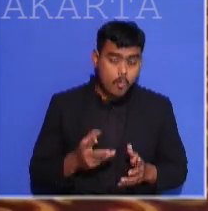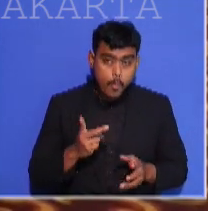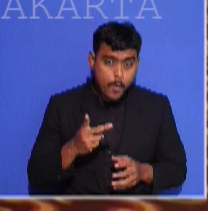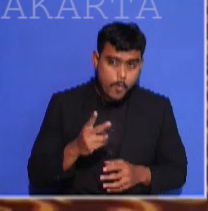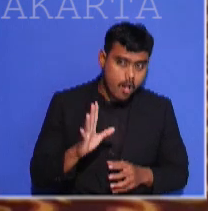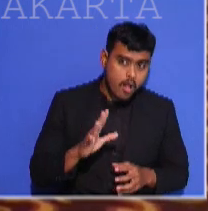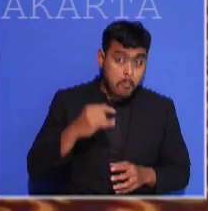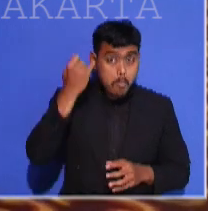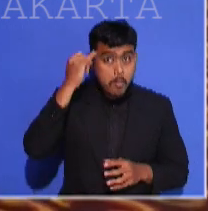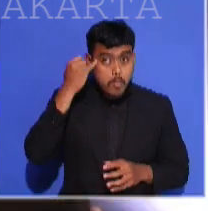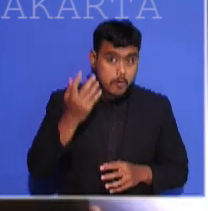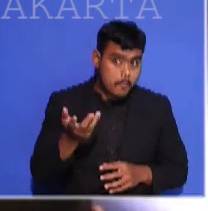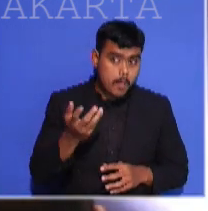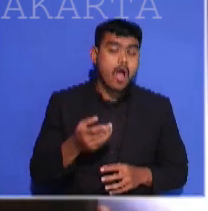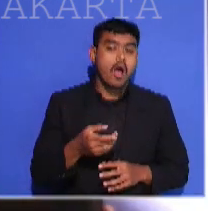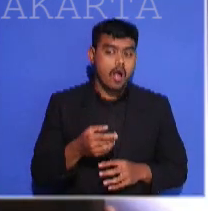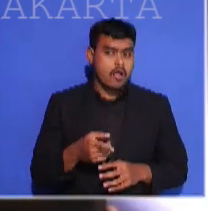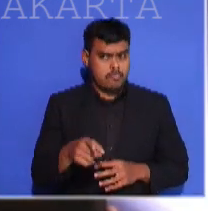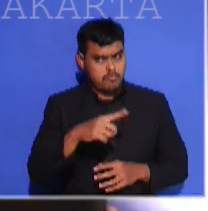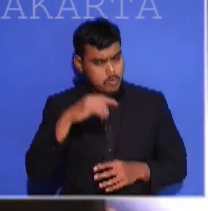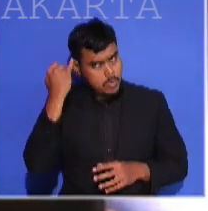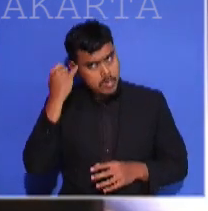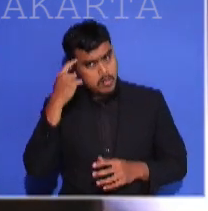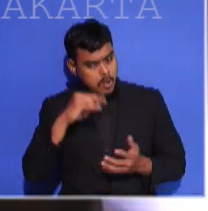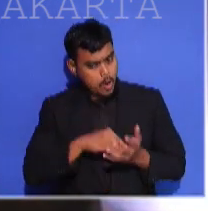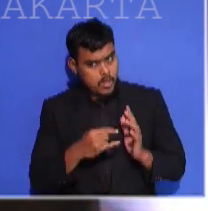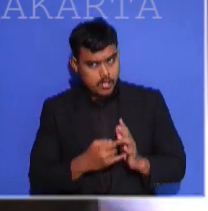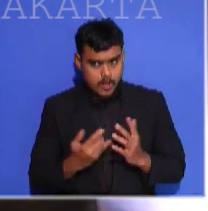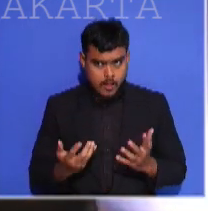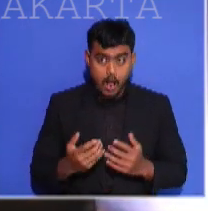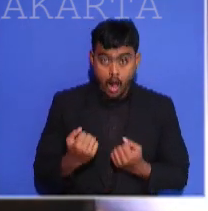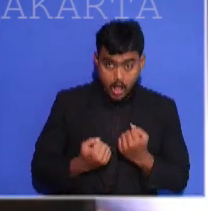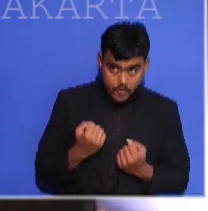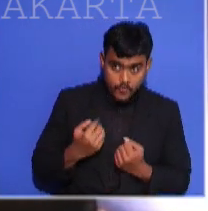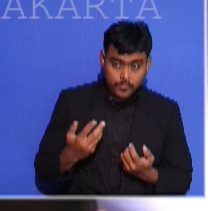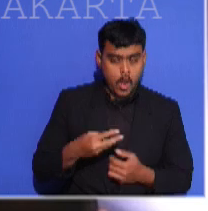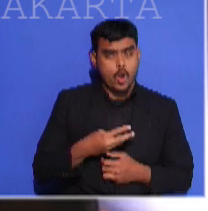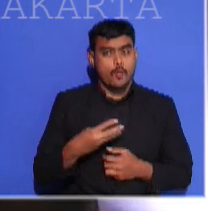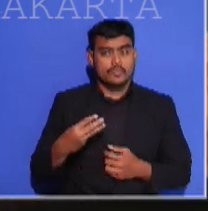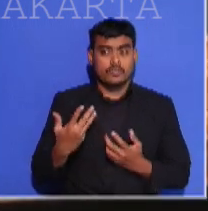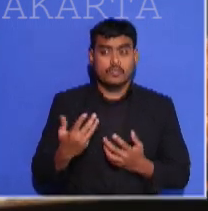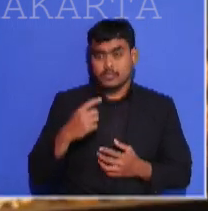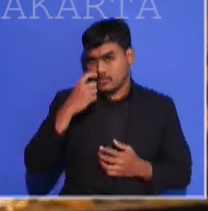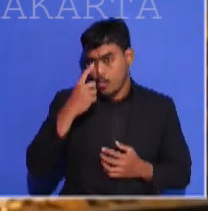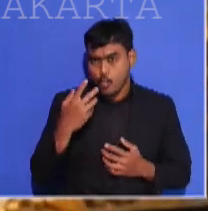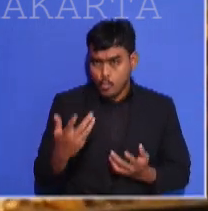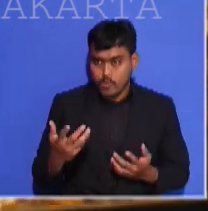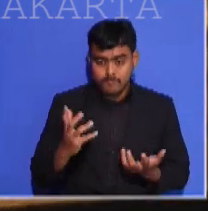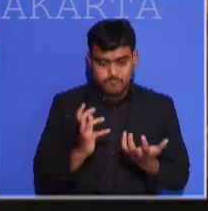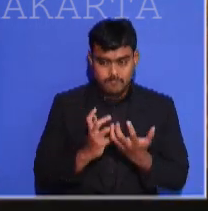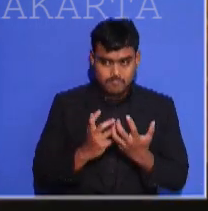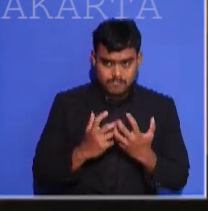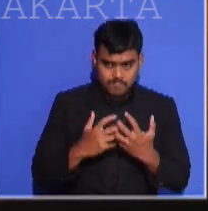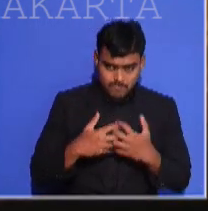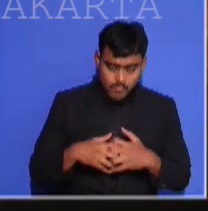ilmu pengetahuan dan teknologi, inovasi dan produktivitas ekonomi, penerapan ekonomi hijau, transformasi